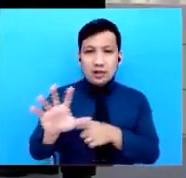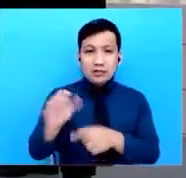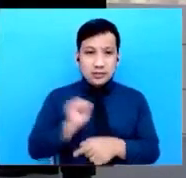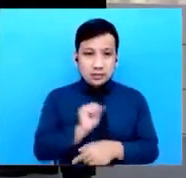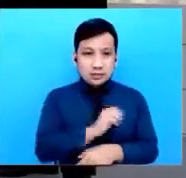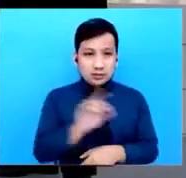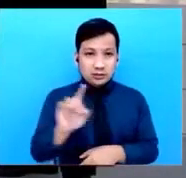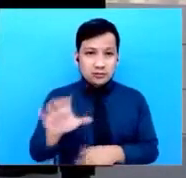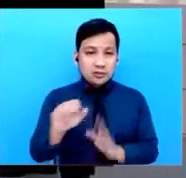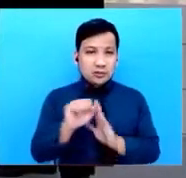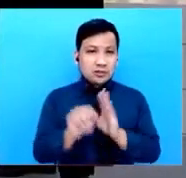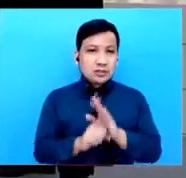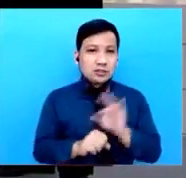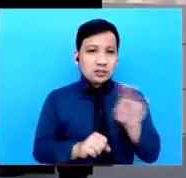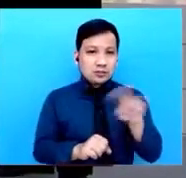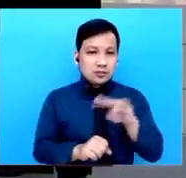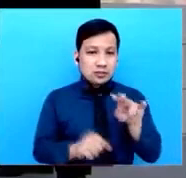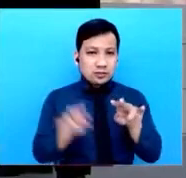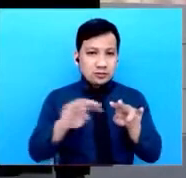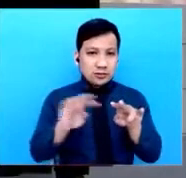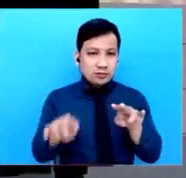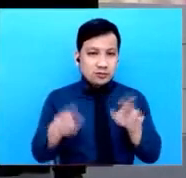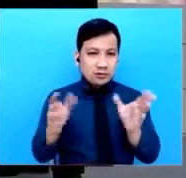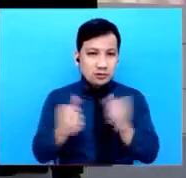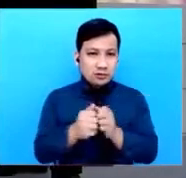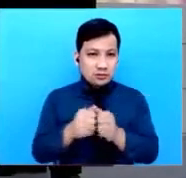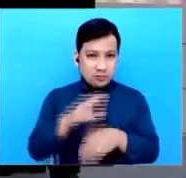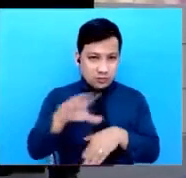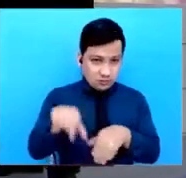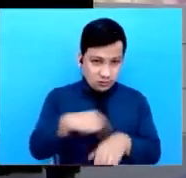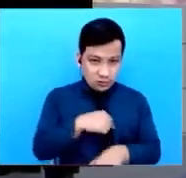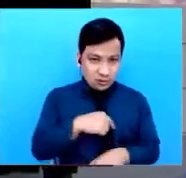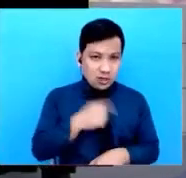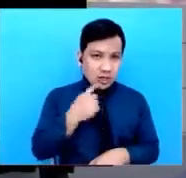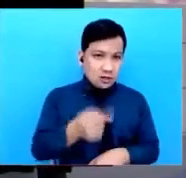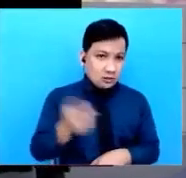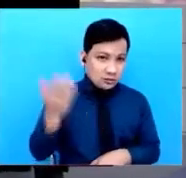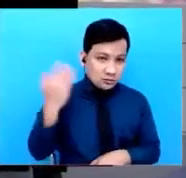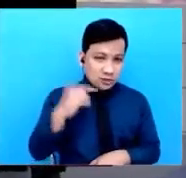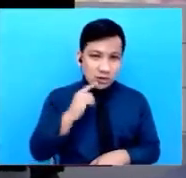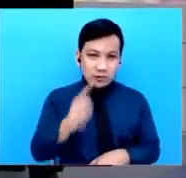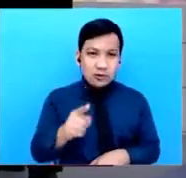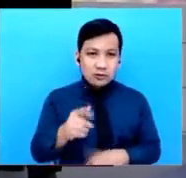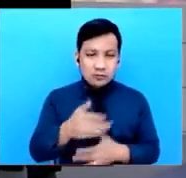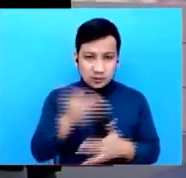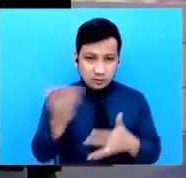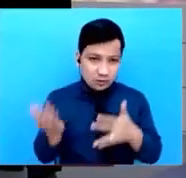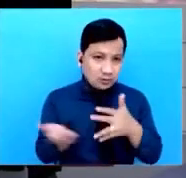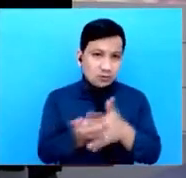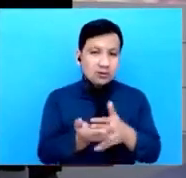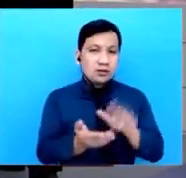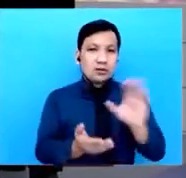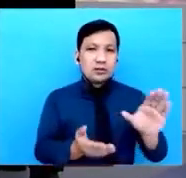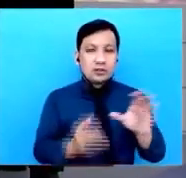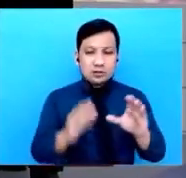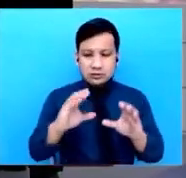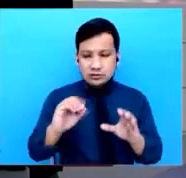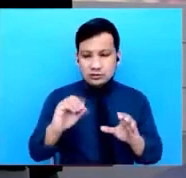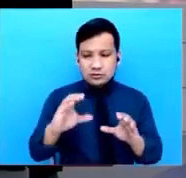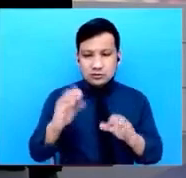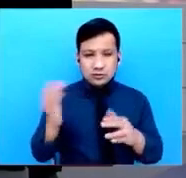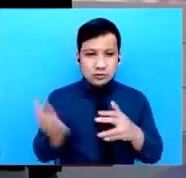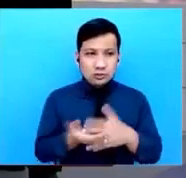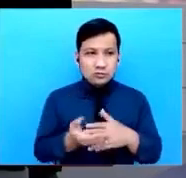777 kung saan sakop na ang kandidato sa ban ng premature campaigning sa pagsampa pa lang ng kanyang COC. Naghain din ng